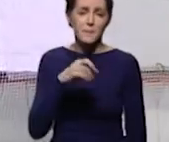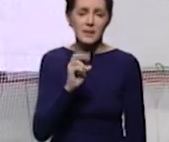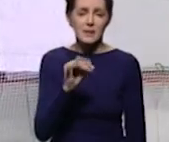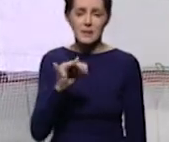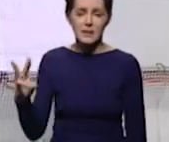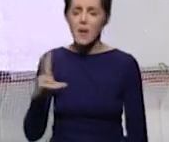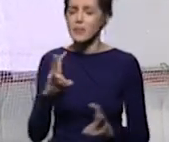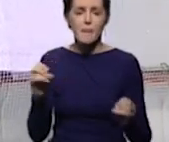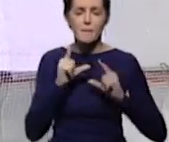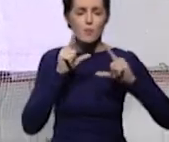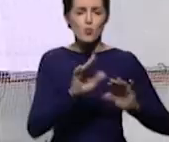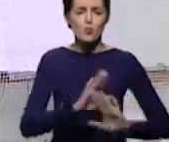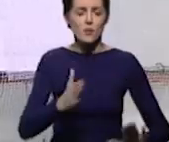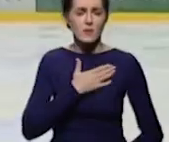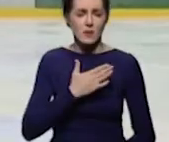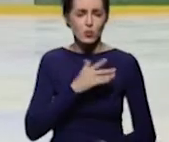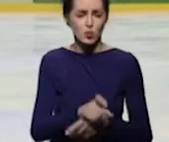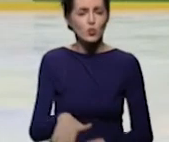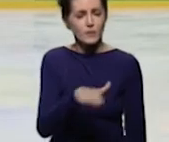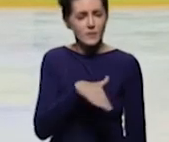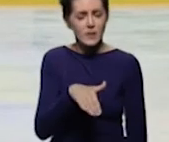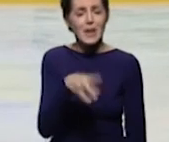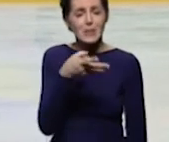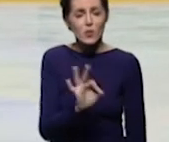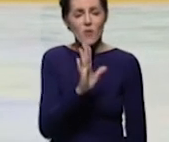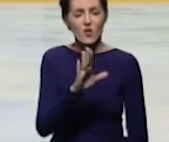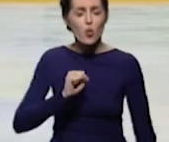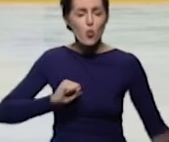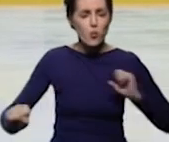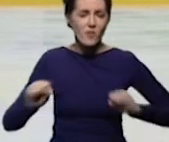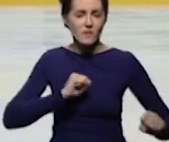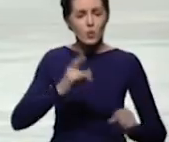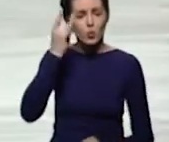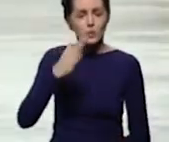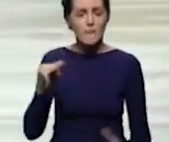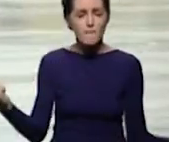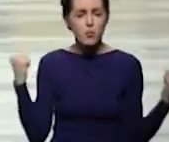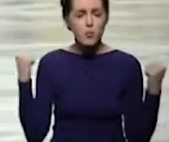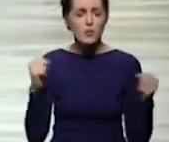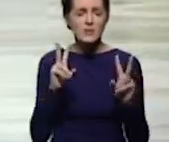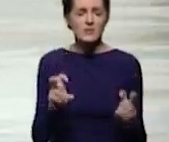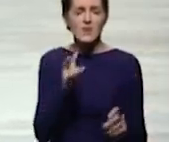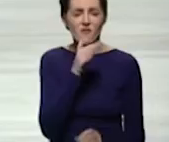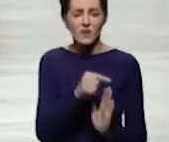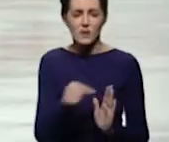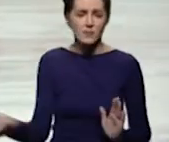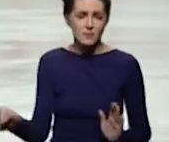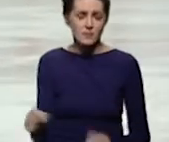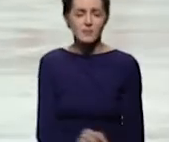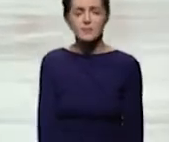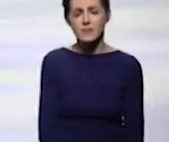поїхав жоден представник Донеччини. Та в управлінні фізкультури та спорту певні, це лише справа часу.